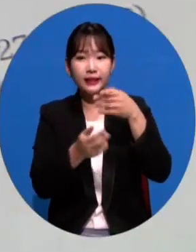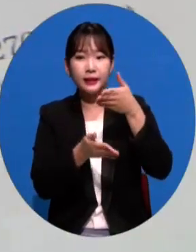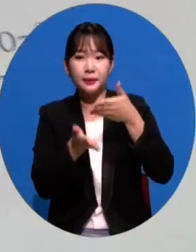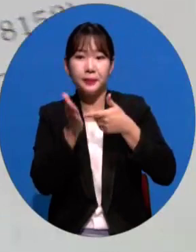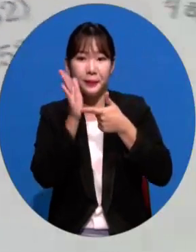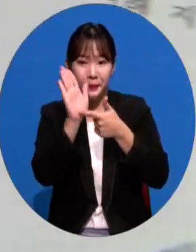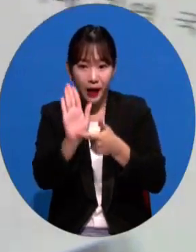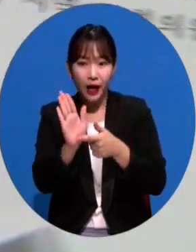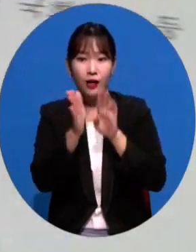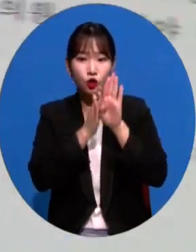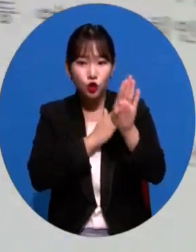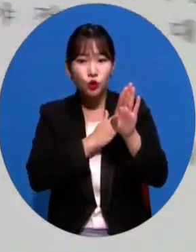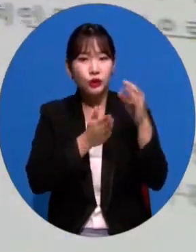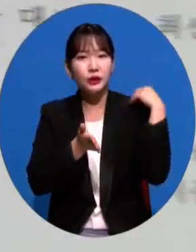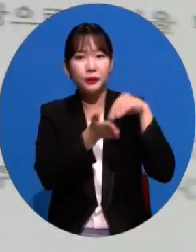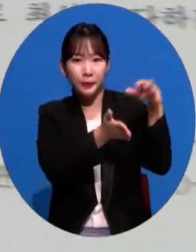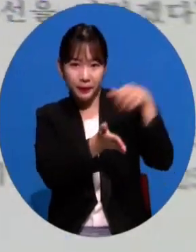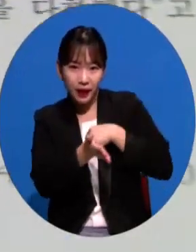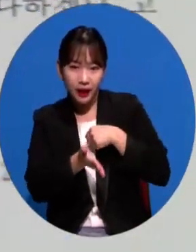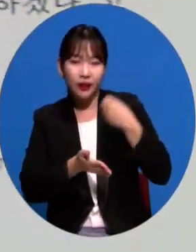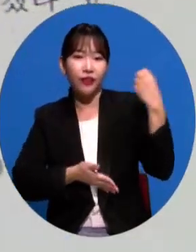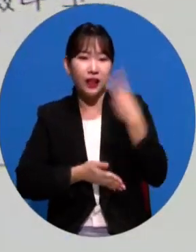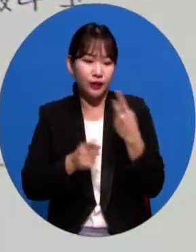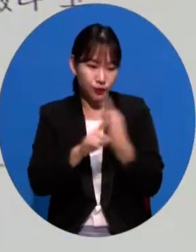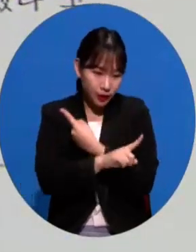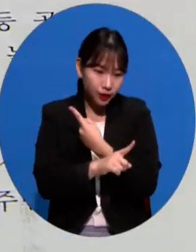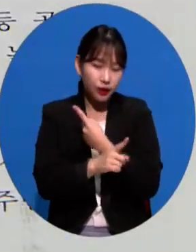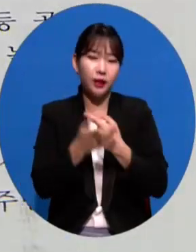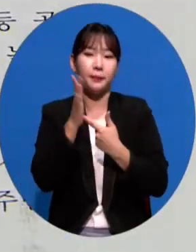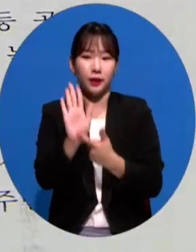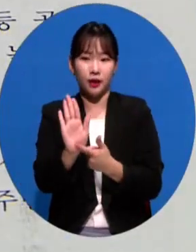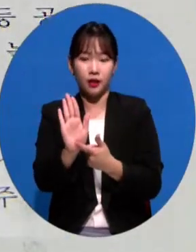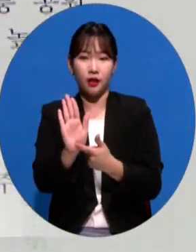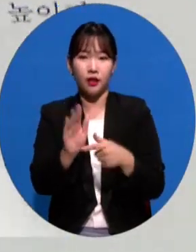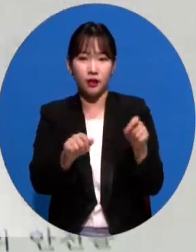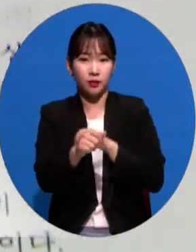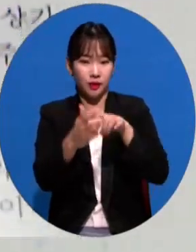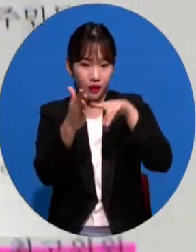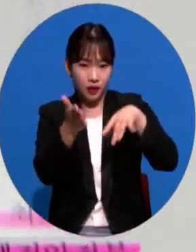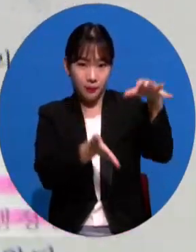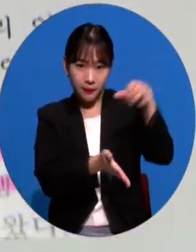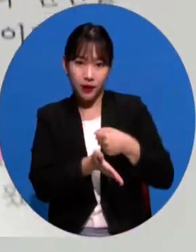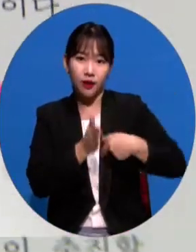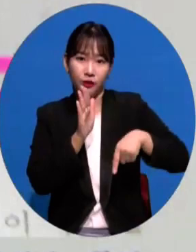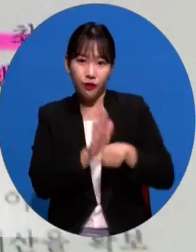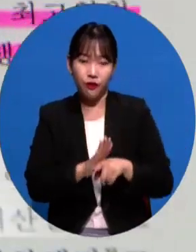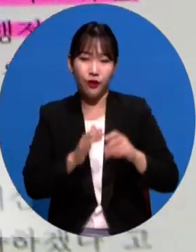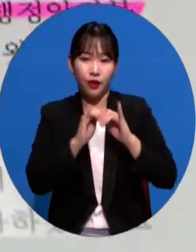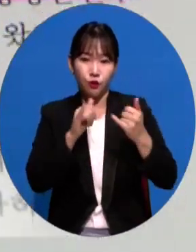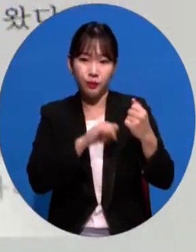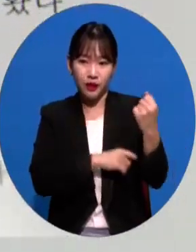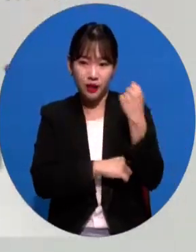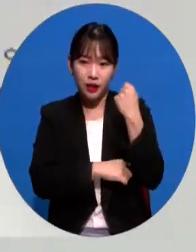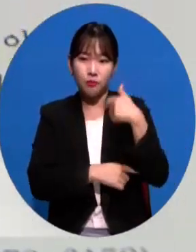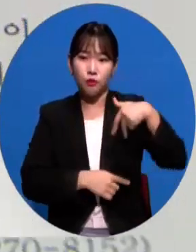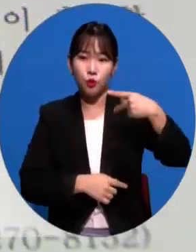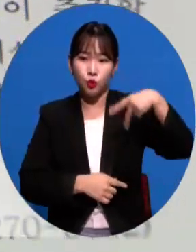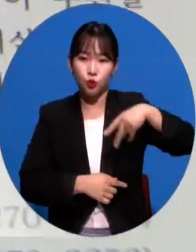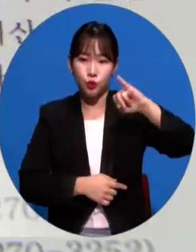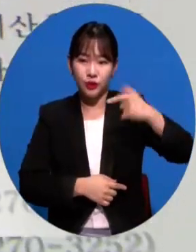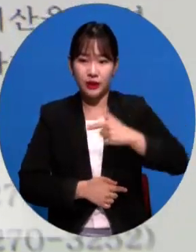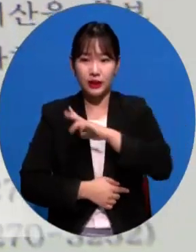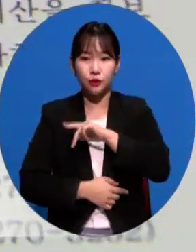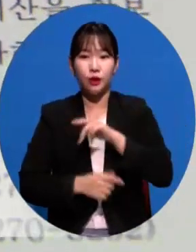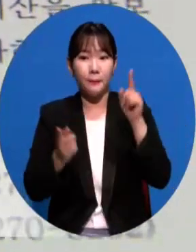냈다가 회수한 뒤 다시 자료를 배표했습니다 특별 교부세 확보를 위해 국민의 힘 조수진 의원을 만나